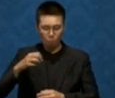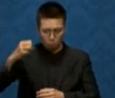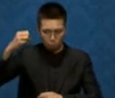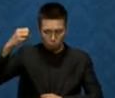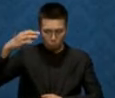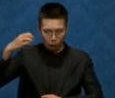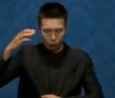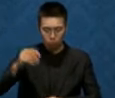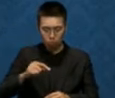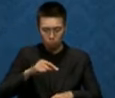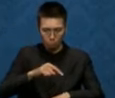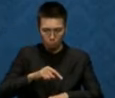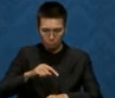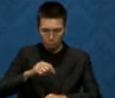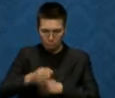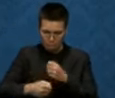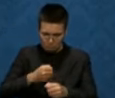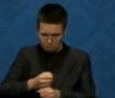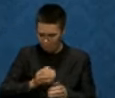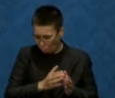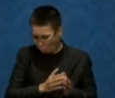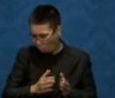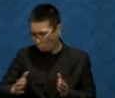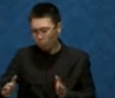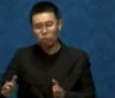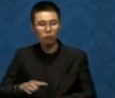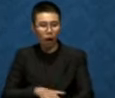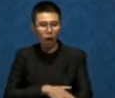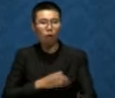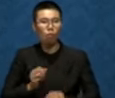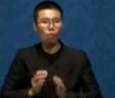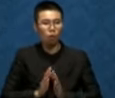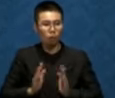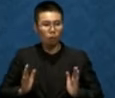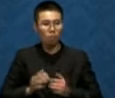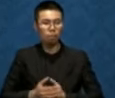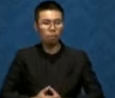ยาวนานเนี่ยได้อย่างไรนะครับขอบคุณมากครับ